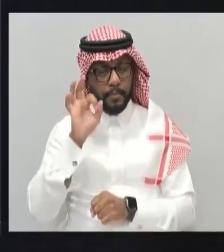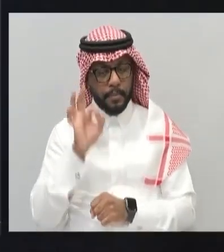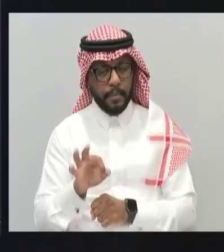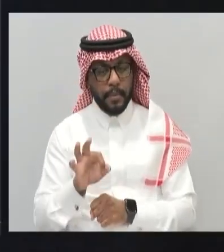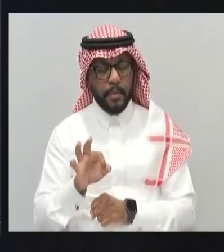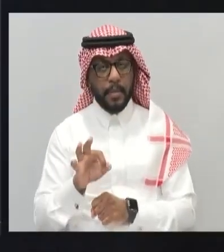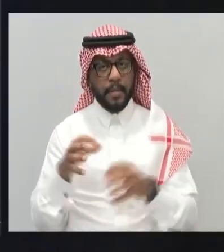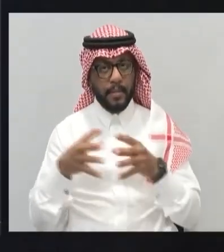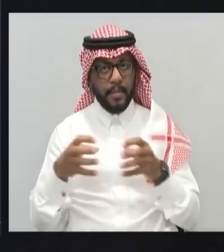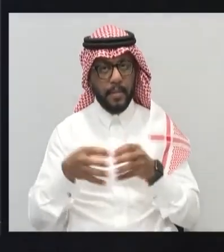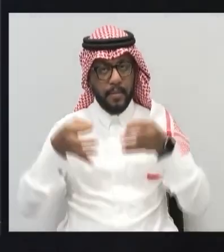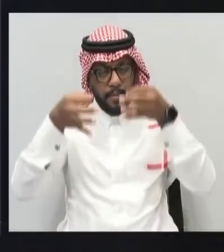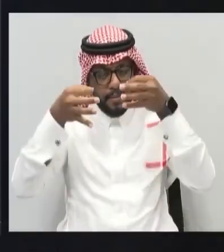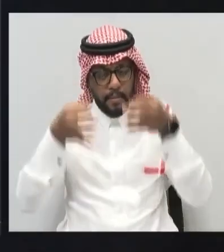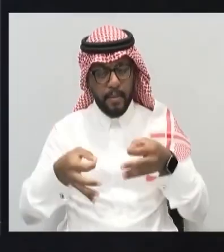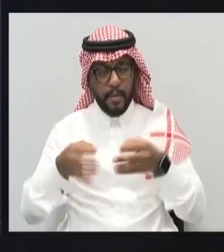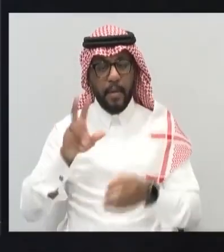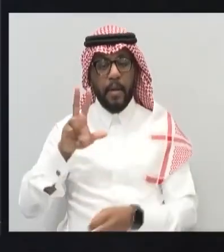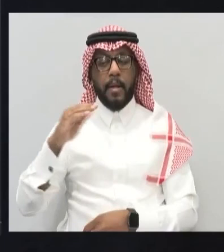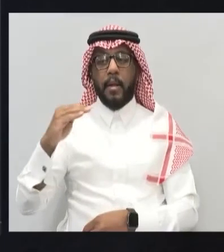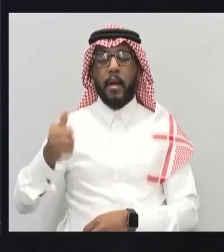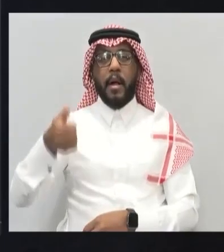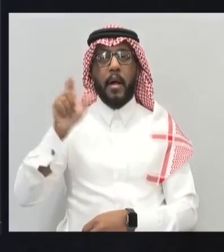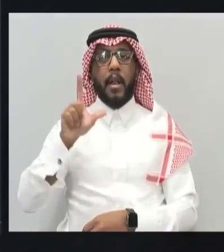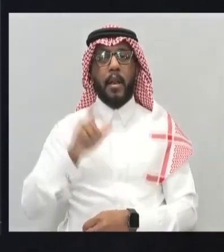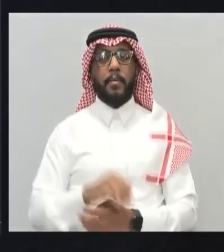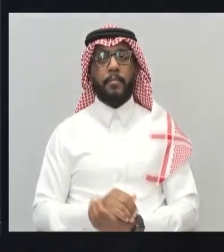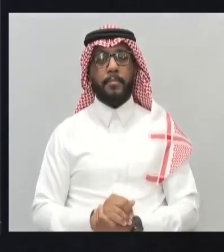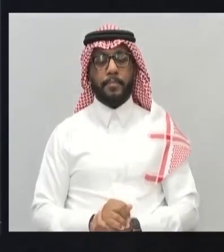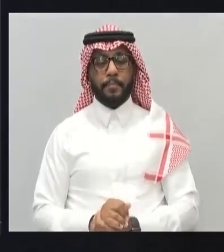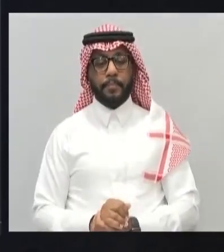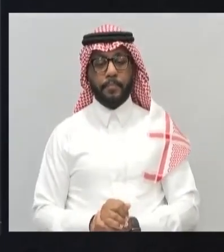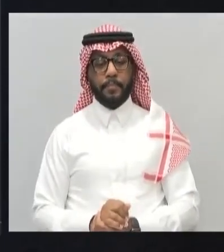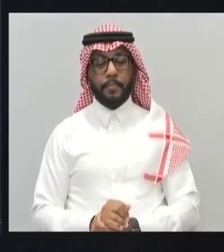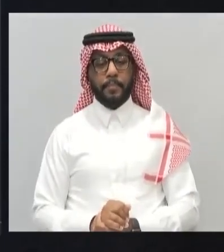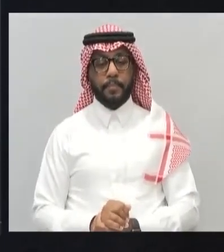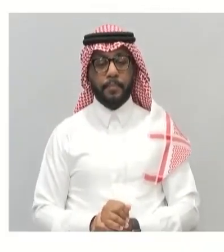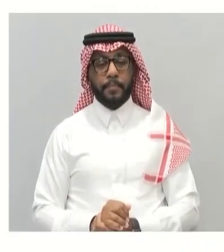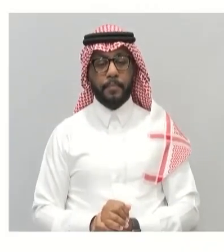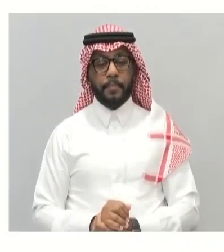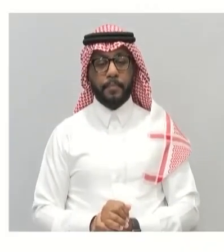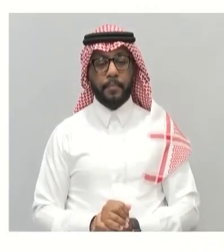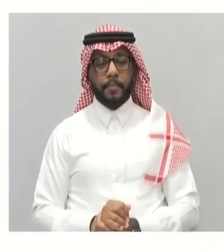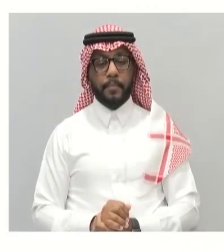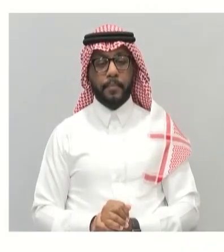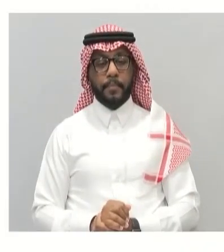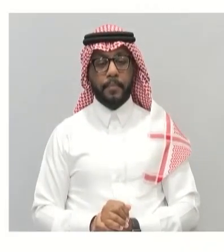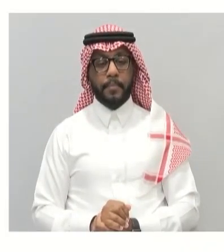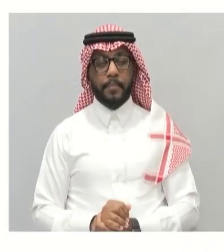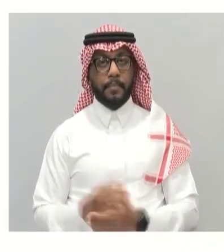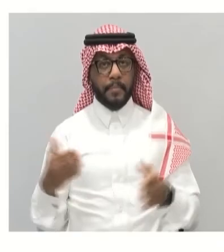اعراب الجمله اذا جاءت ا في جمله الحال فنقول في محل نصب حال